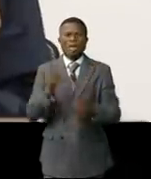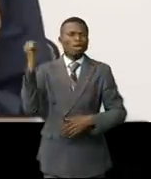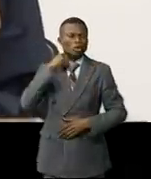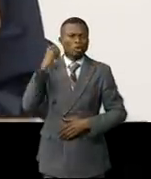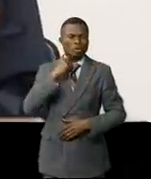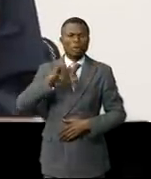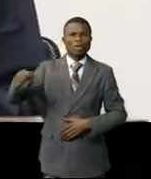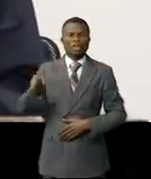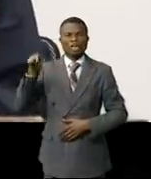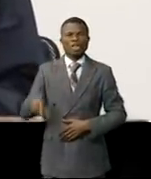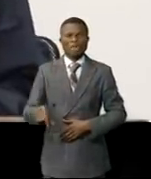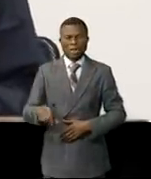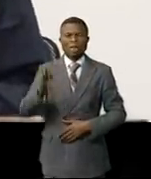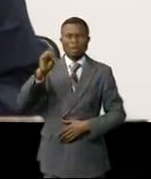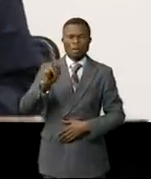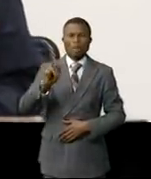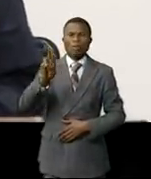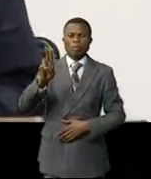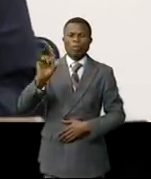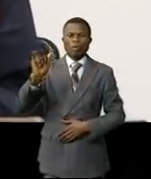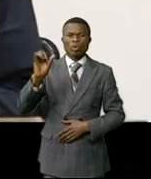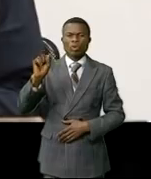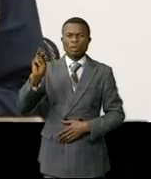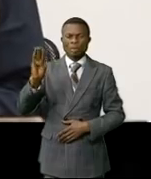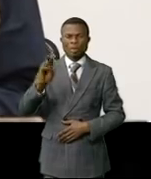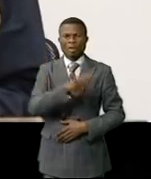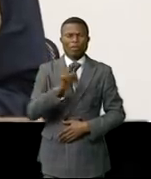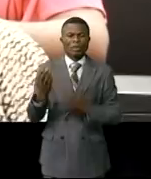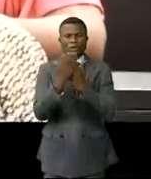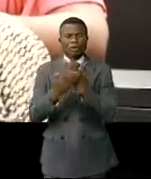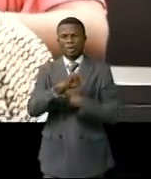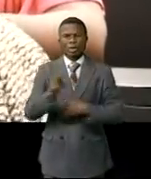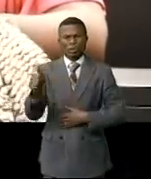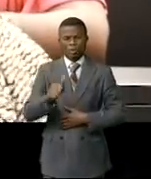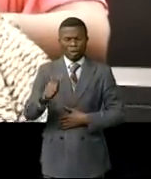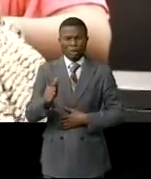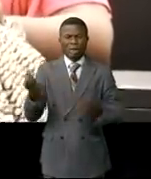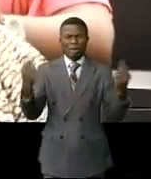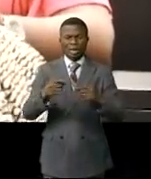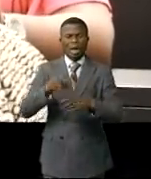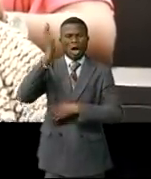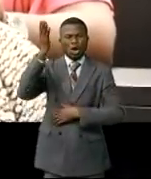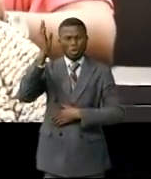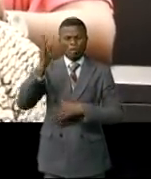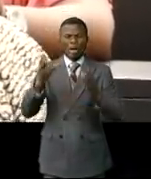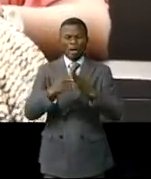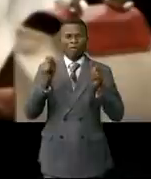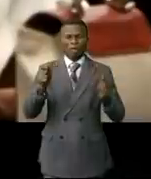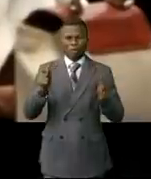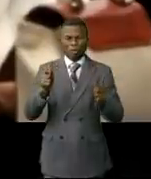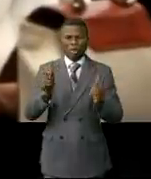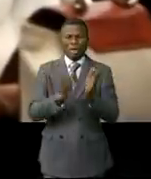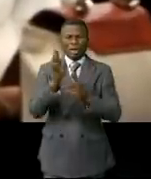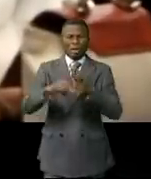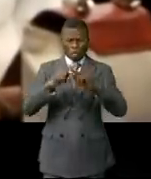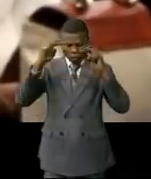Jean-Jacques Mouyembe Tanfoum, ce 22 juillet 2021, Lors de sa conférence de presse à l'Institut national